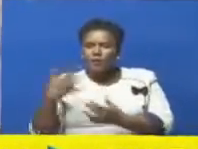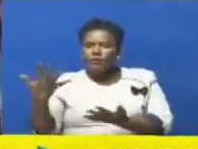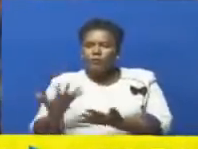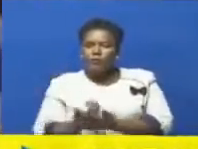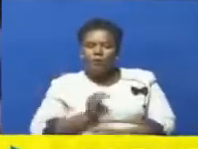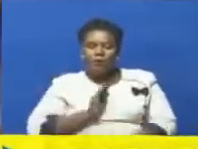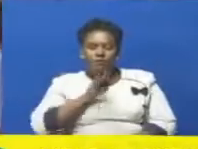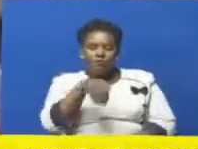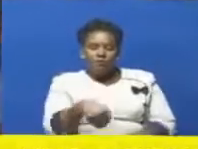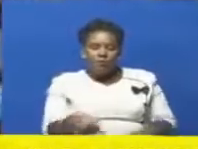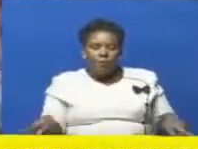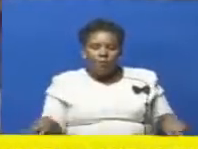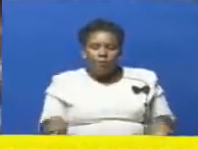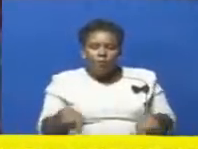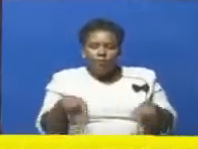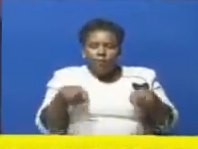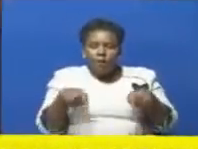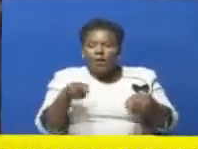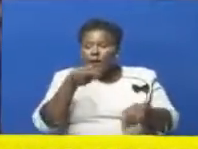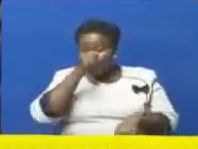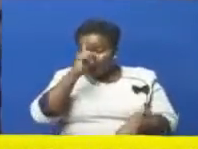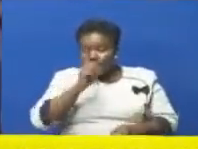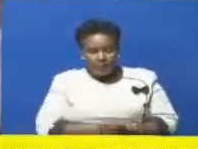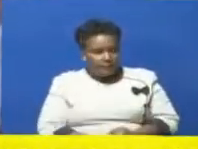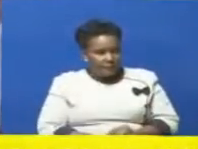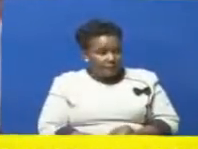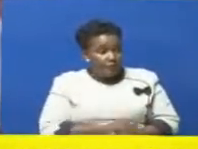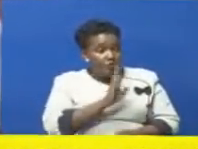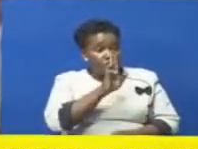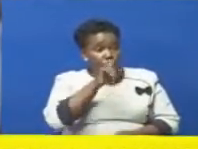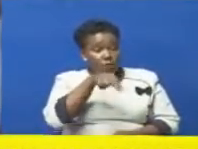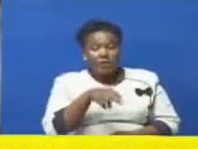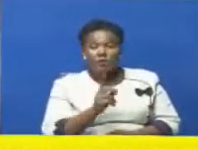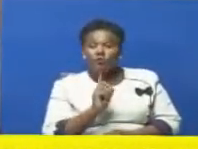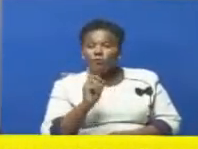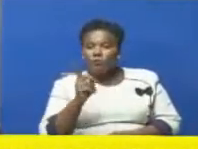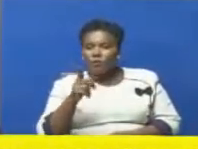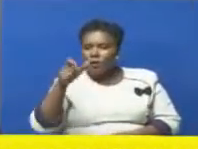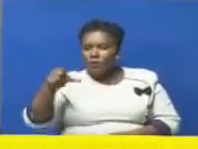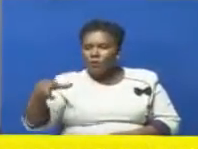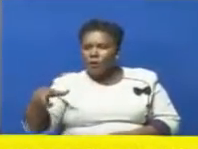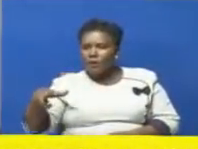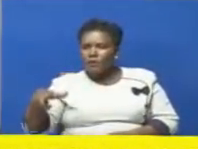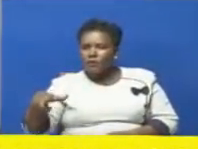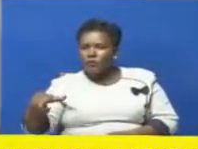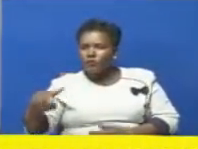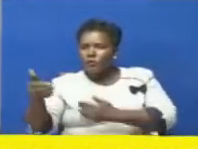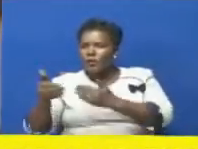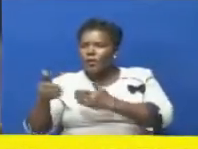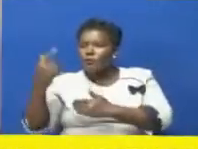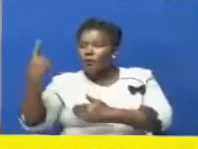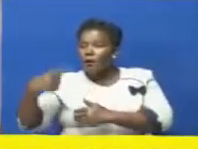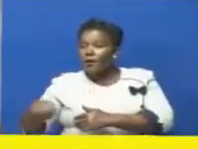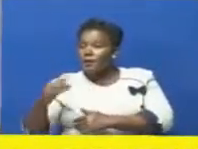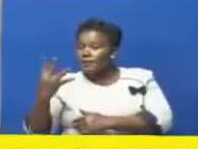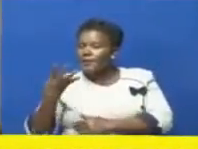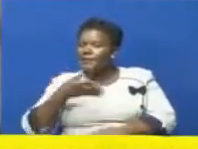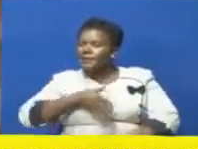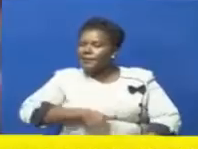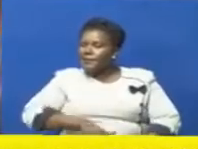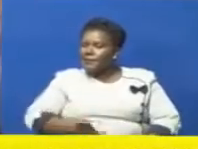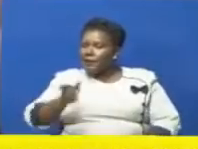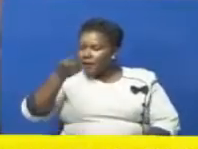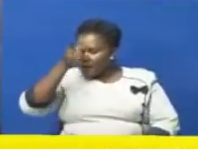mkali. Umoja wa Mataifa umeonya kwamba watu wapatao 400,000 katika jimbo la Tigray wanakabiliwa na njaa,